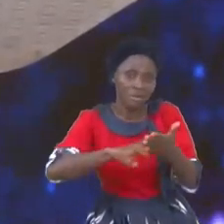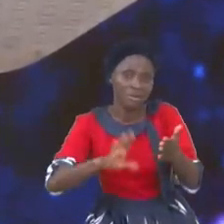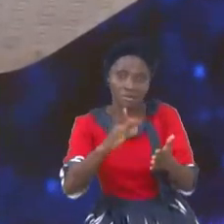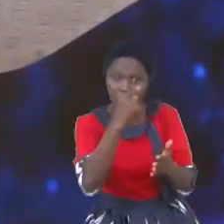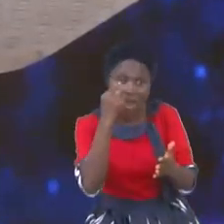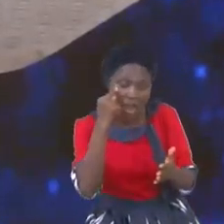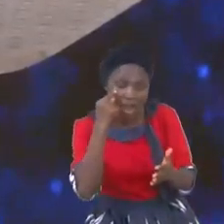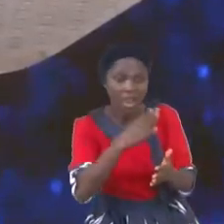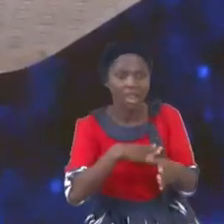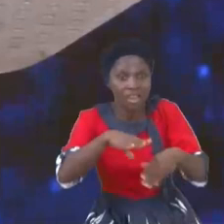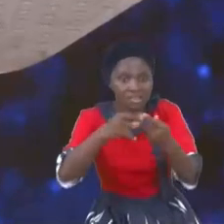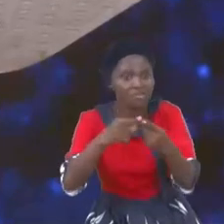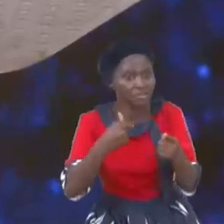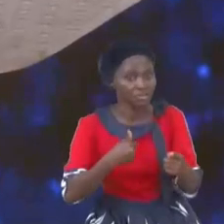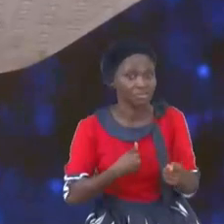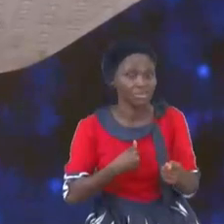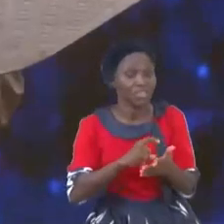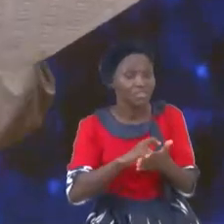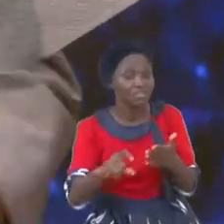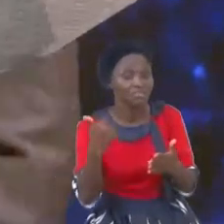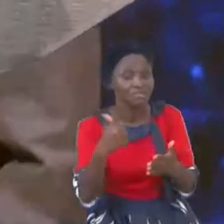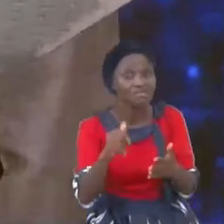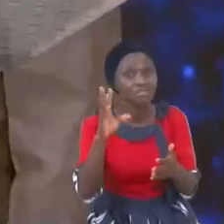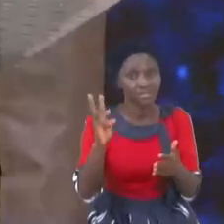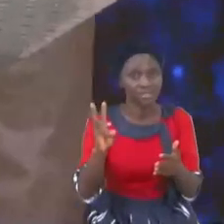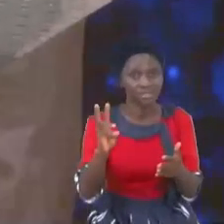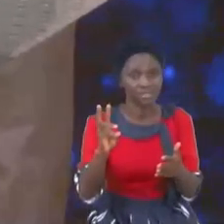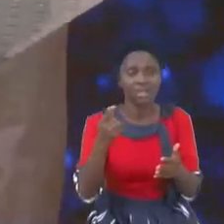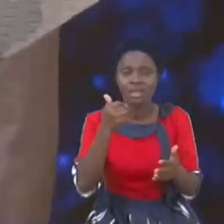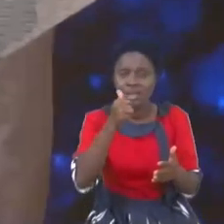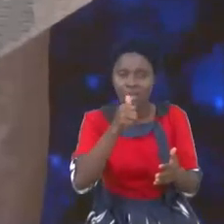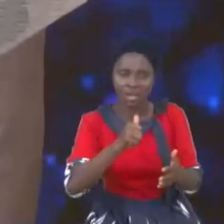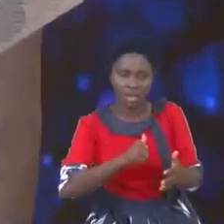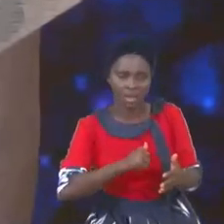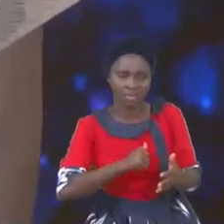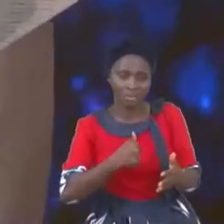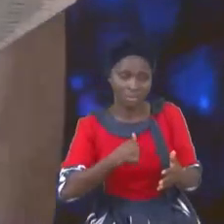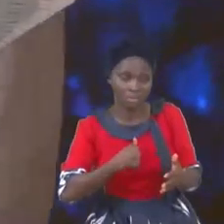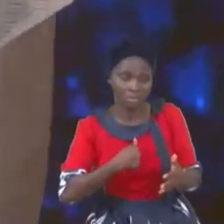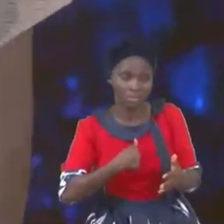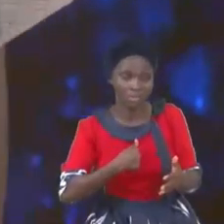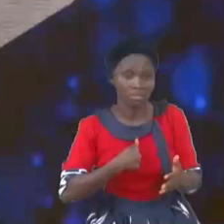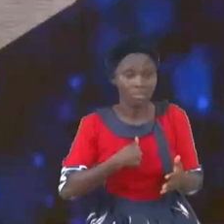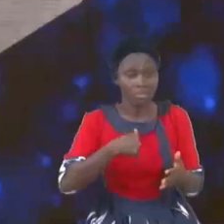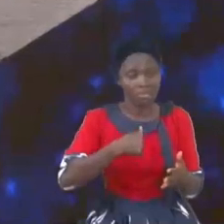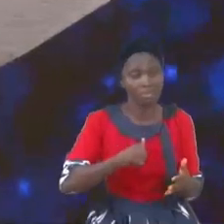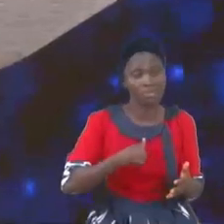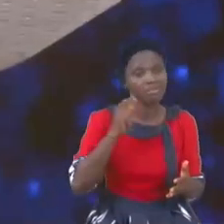Verset 16. Suis-je devenu votre ennemi en vous disant la